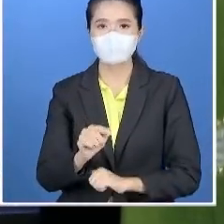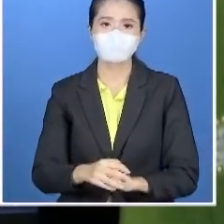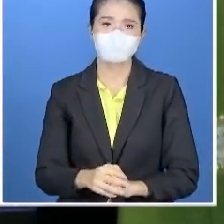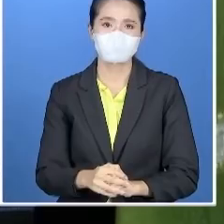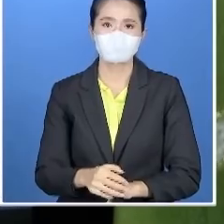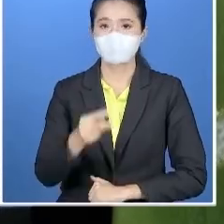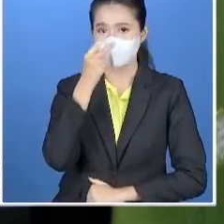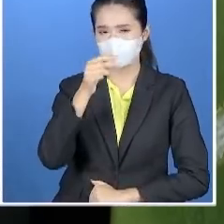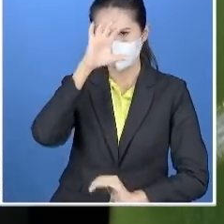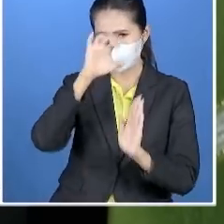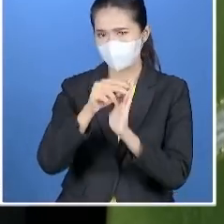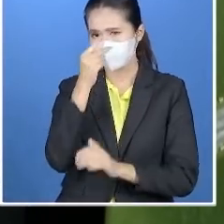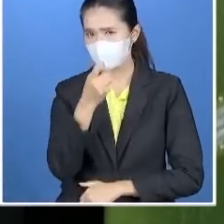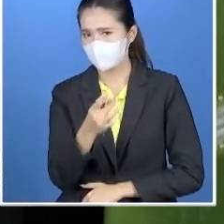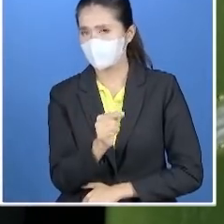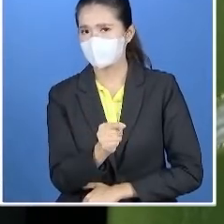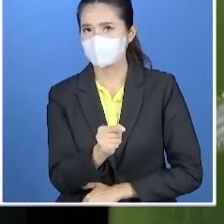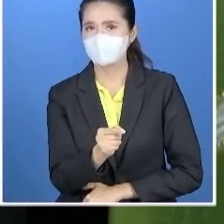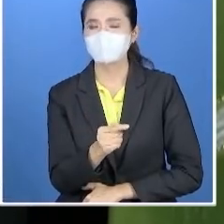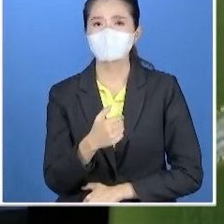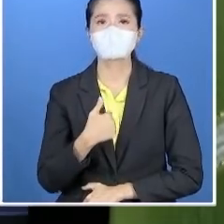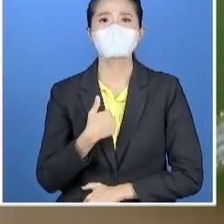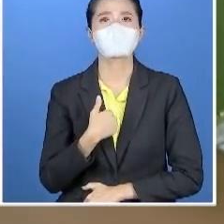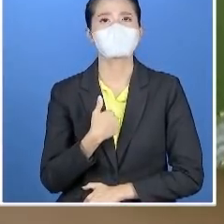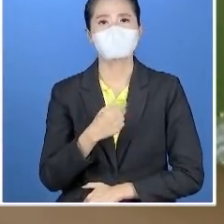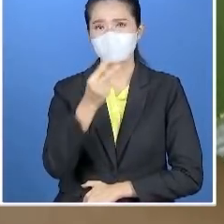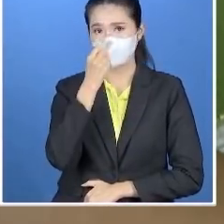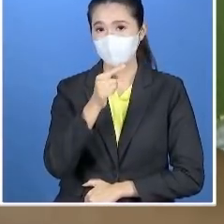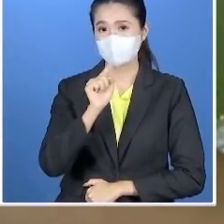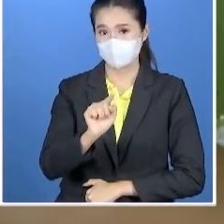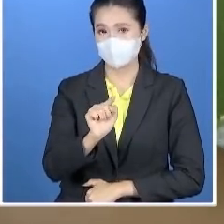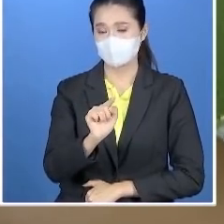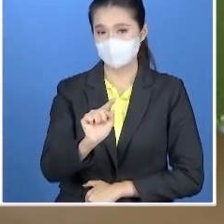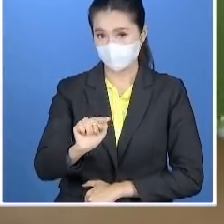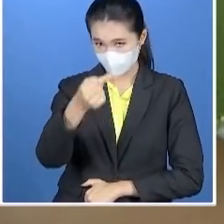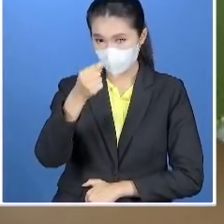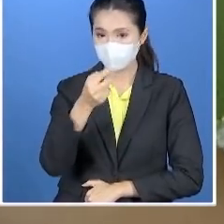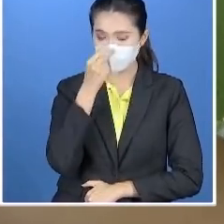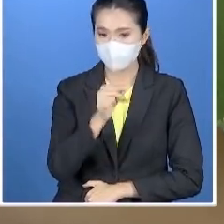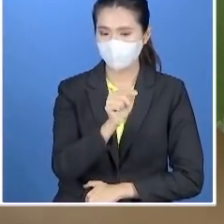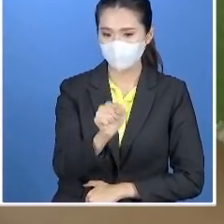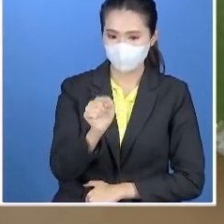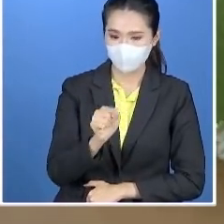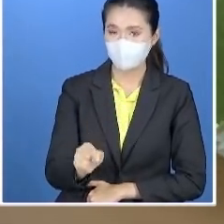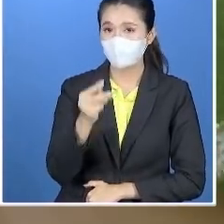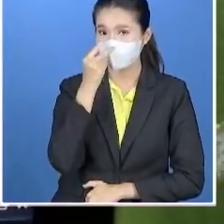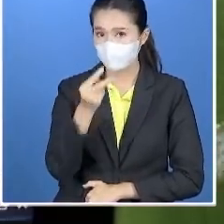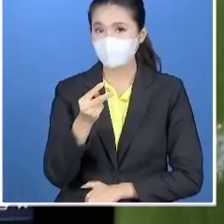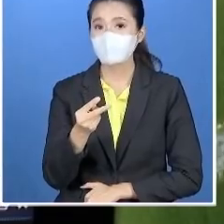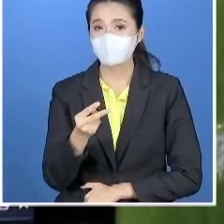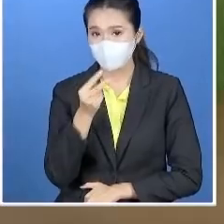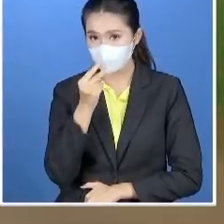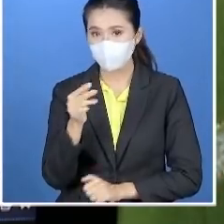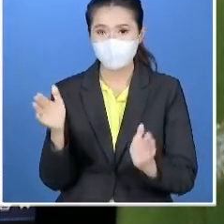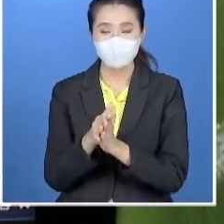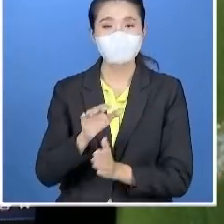พดูภาพนี้แล้วเห็นอะไรบ้างทางด้านของคุณชัยนันท์เองเอาจุดแรกก่อนไล่ดูทุกจุดเลยนะฮะทุกมุมเท่าที่เราลงพื้นที่